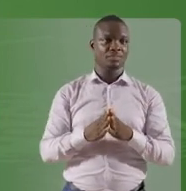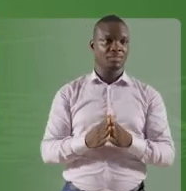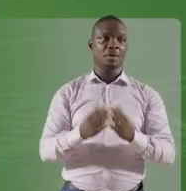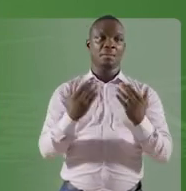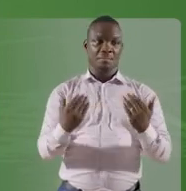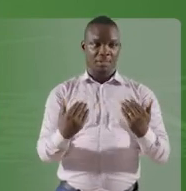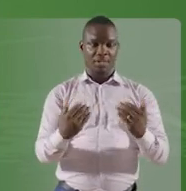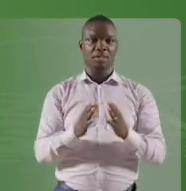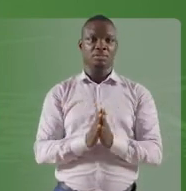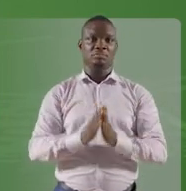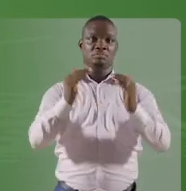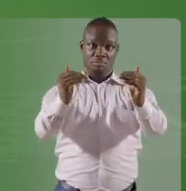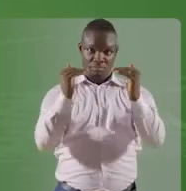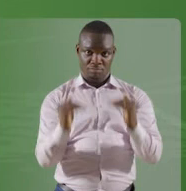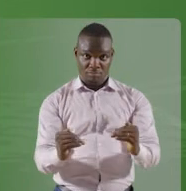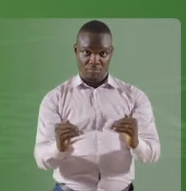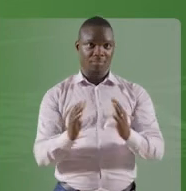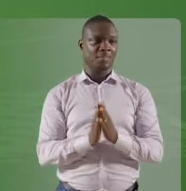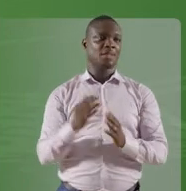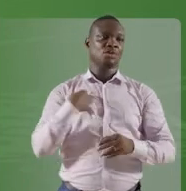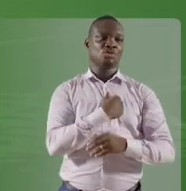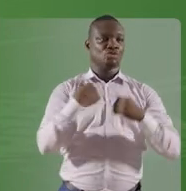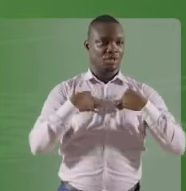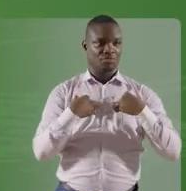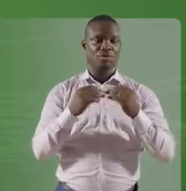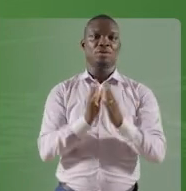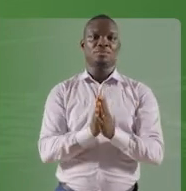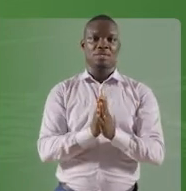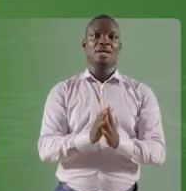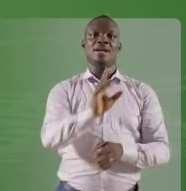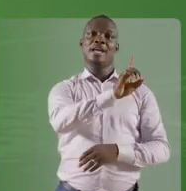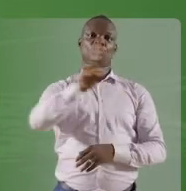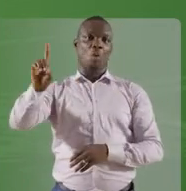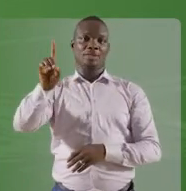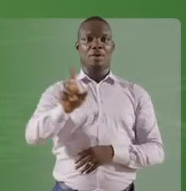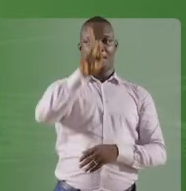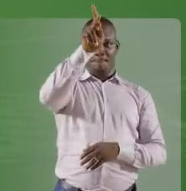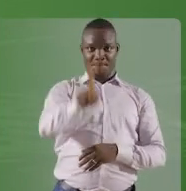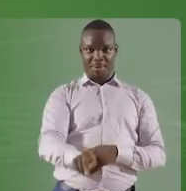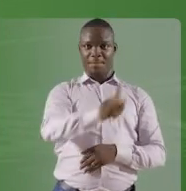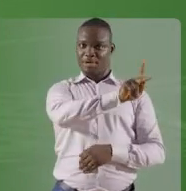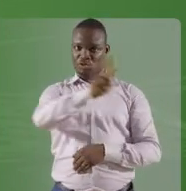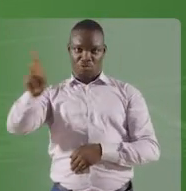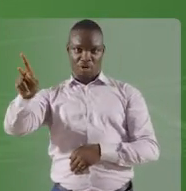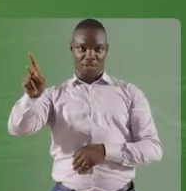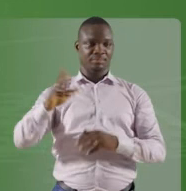La prochaine configuration que nous vous présentons, c'est les droites perpendiculaires.